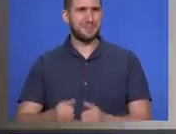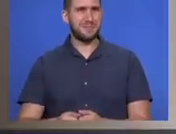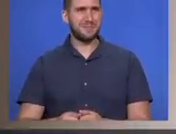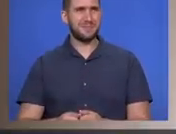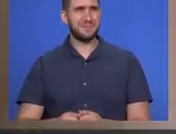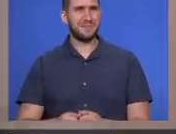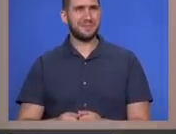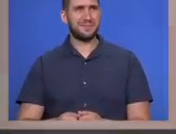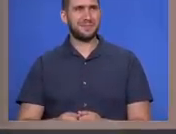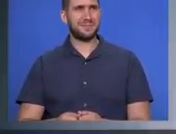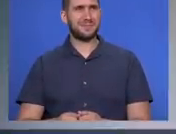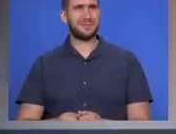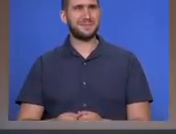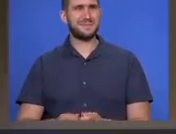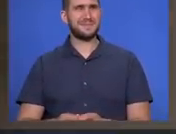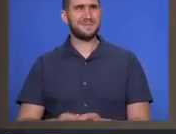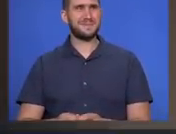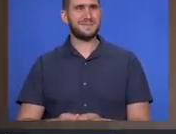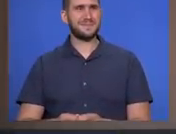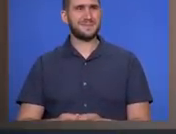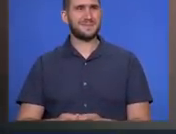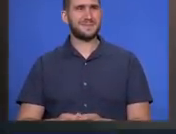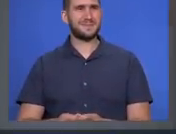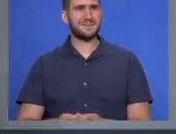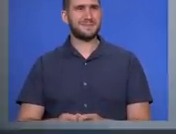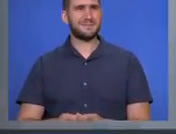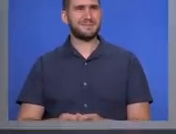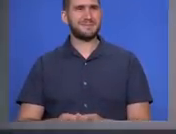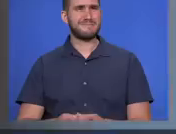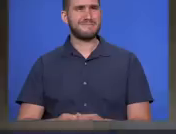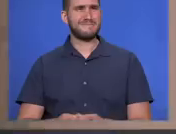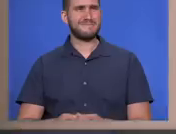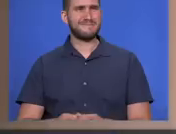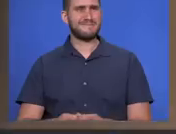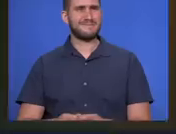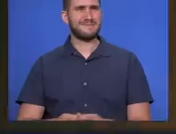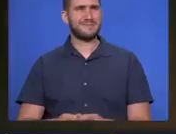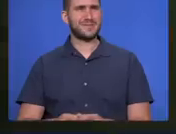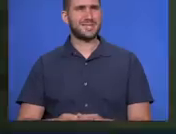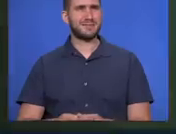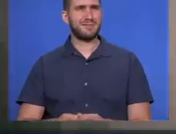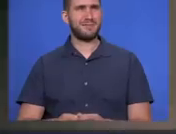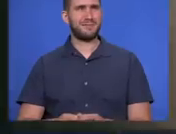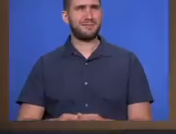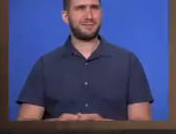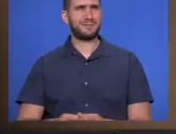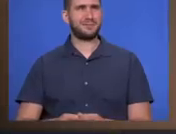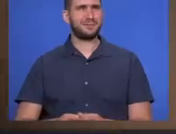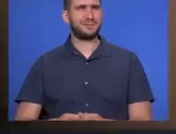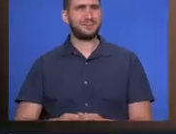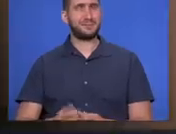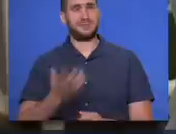I'm at a payphone trying to call home all of my change I spent on you.